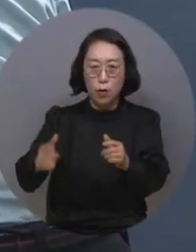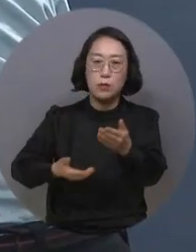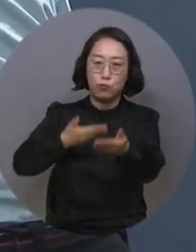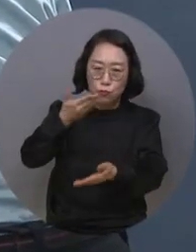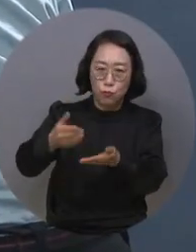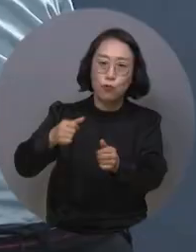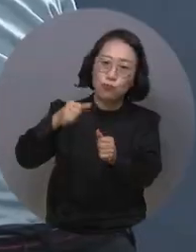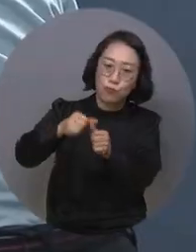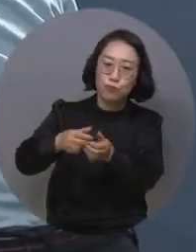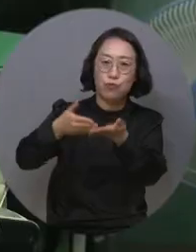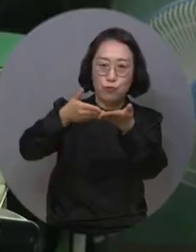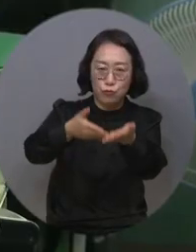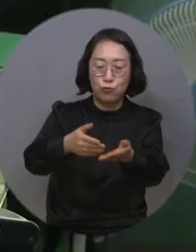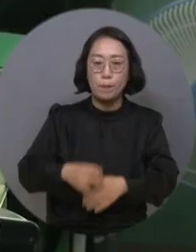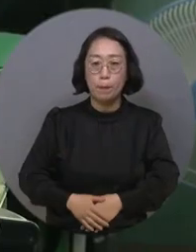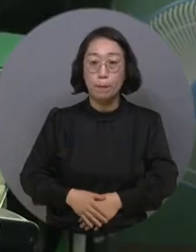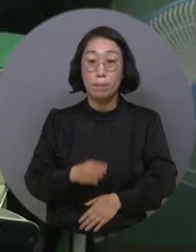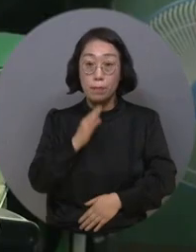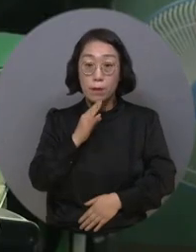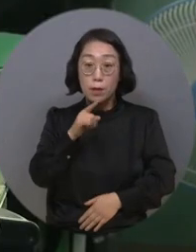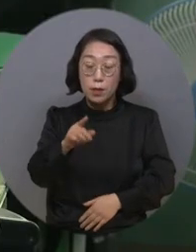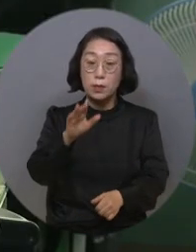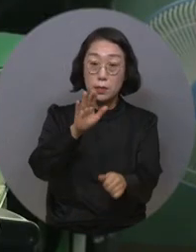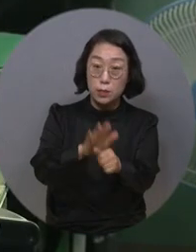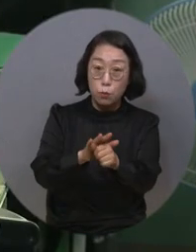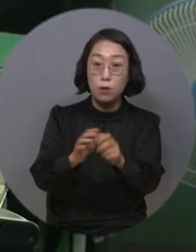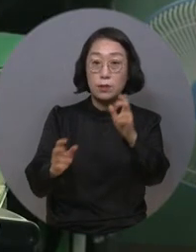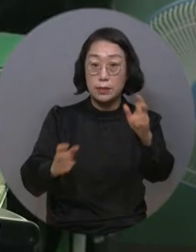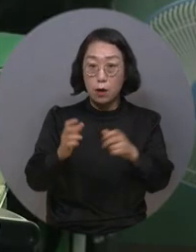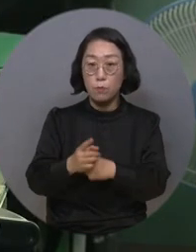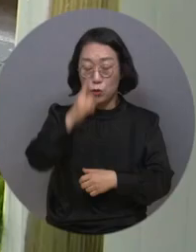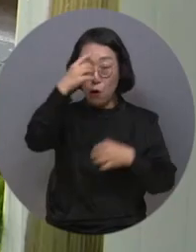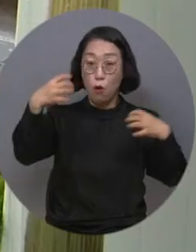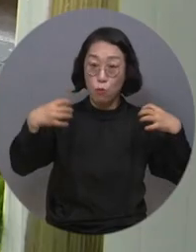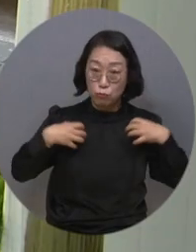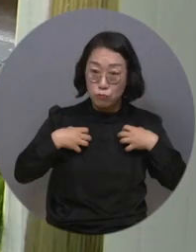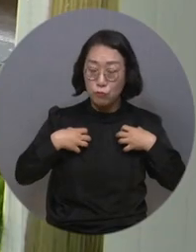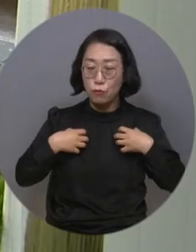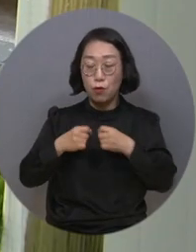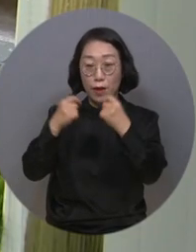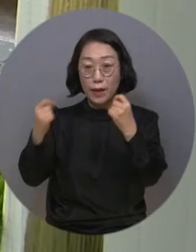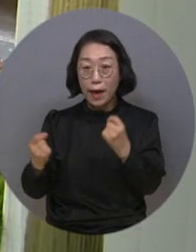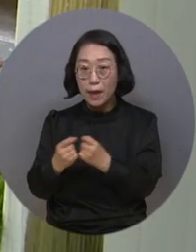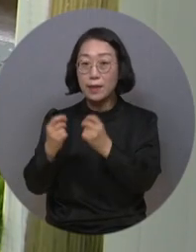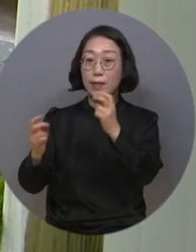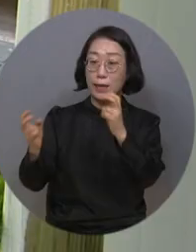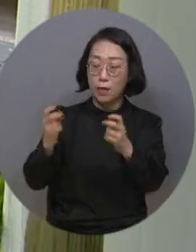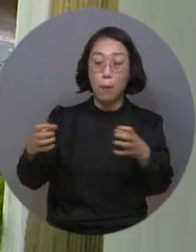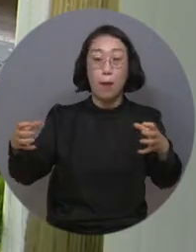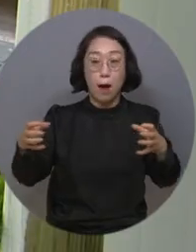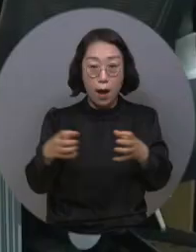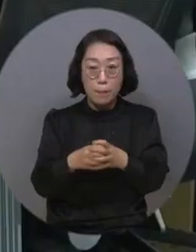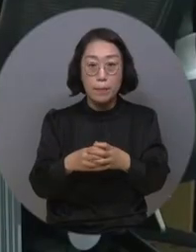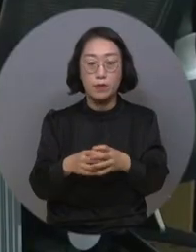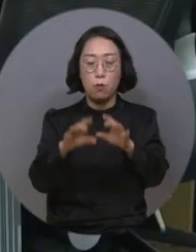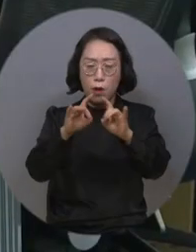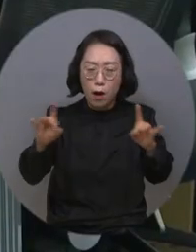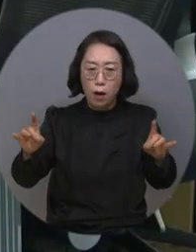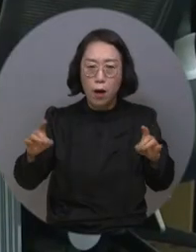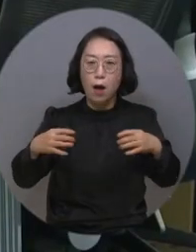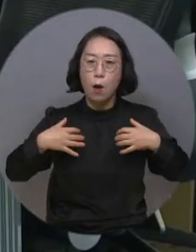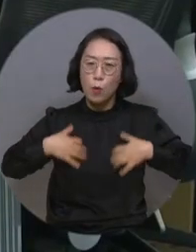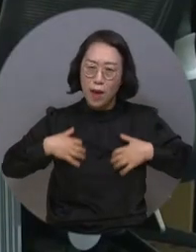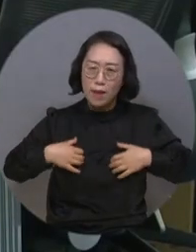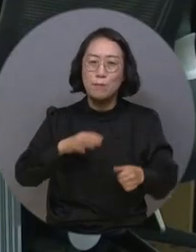제공하기로 했습니다 특히 이번 지원사업은 정부기관과 민간기관이 협력해 장애인에게 개인 보조기계를